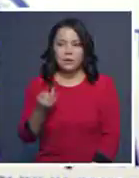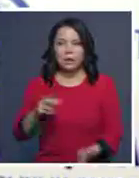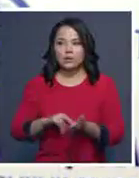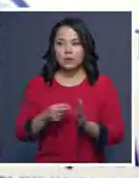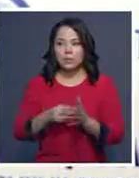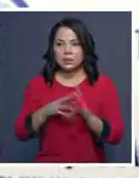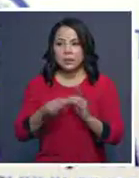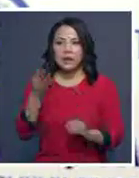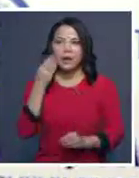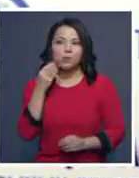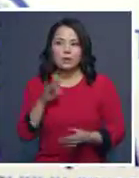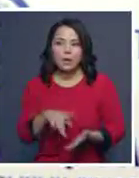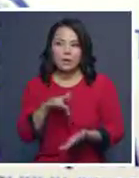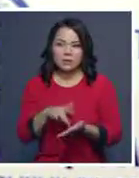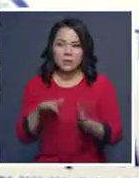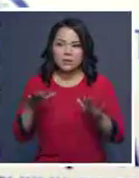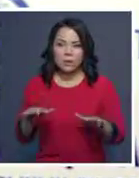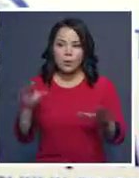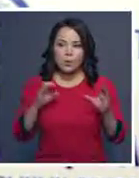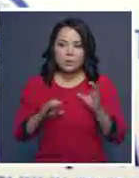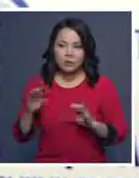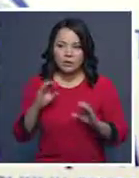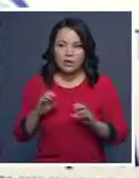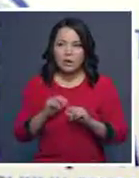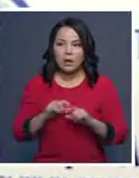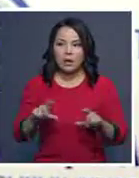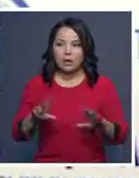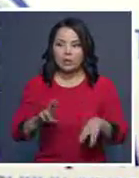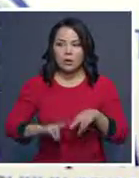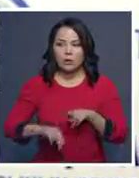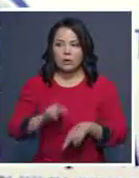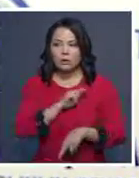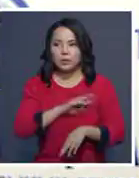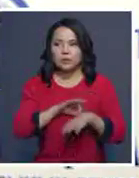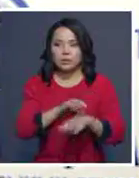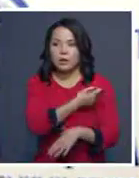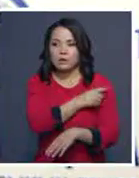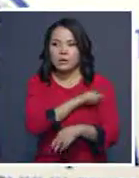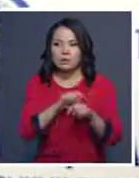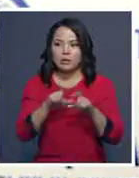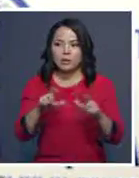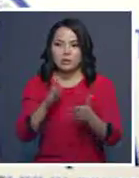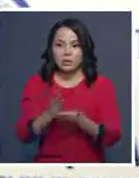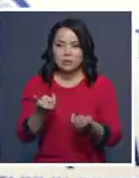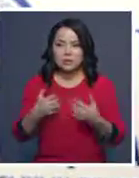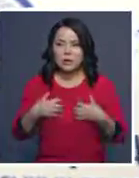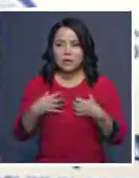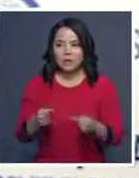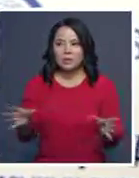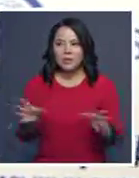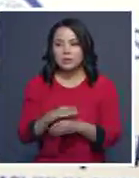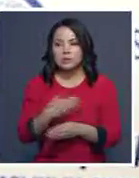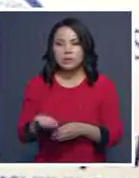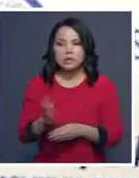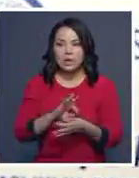жобалардың бірі Алматы қаласында орналасқан Асфендияров атындағы университет ауруханасының құрылысы. 300 орындық аурухана жобасын денсаулық сақтау министрлігімен бірлесіп